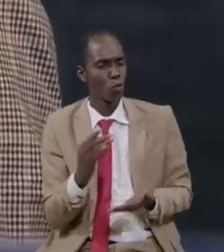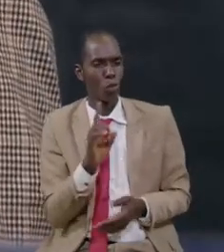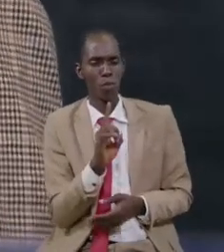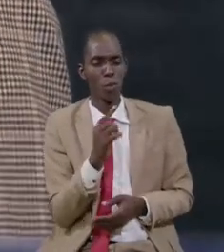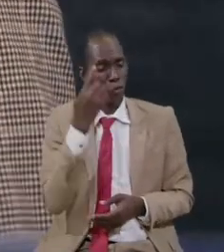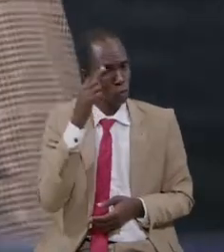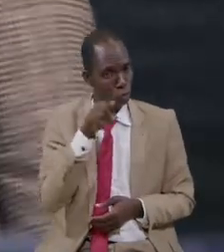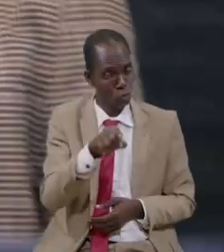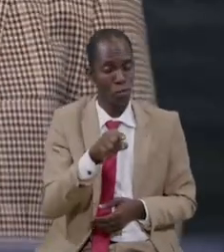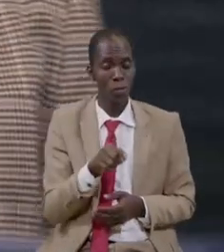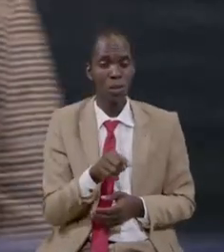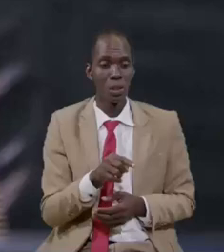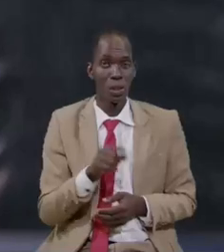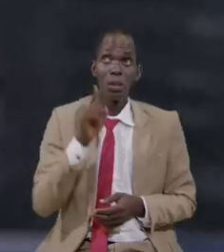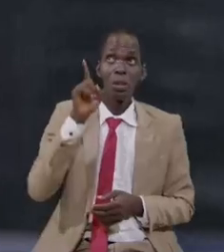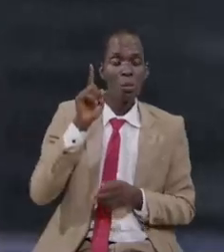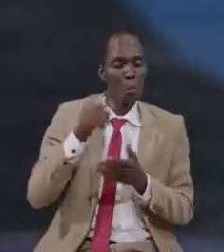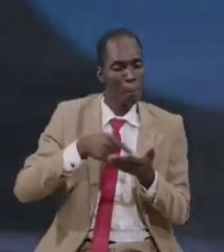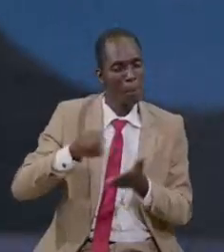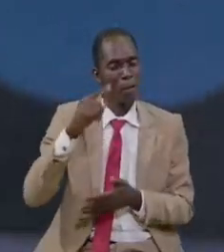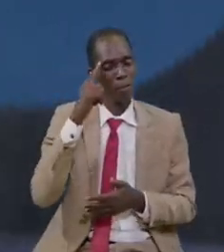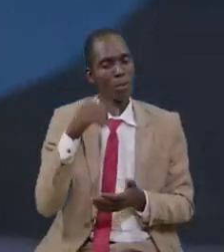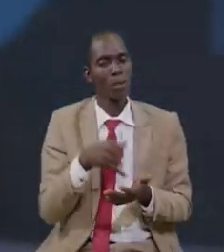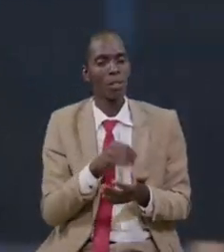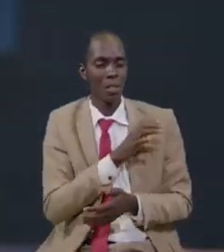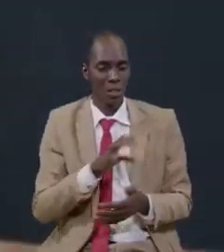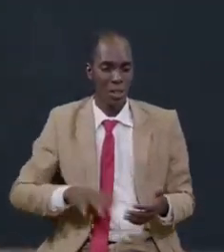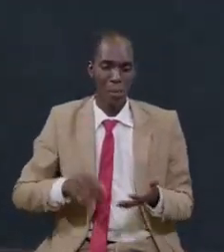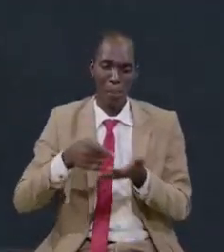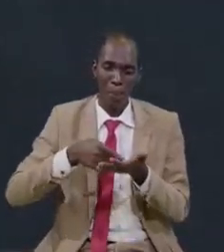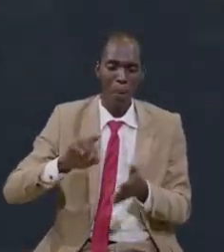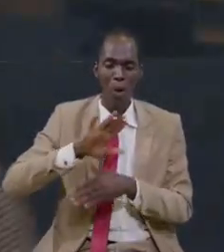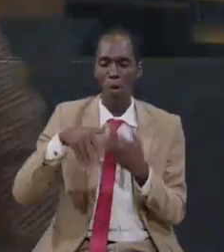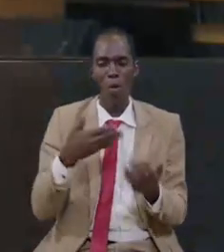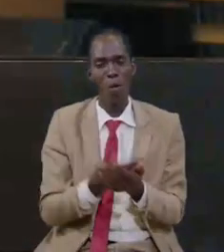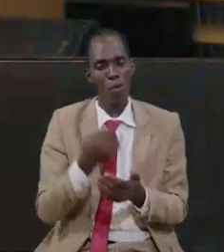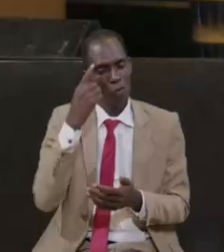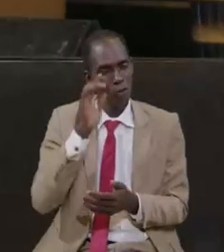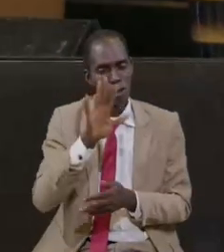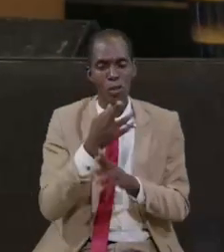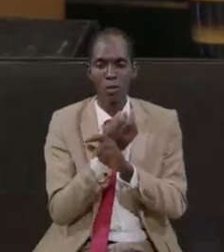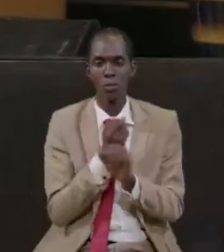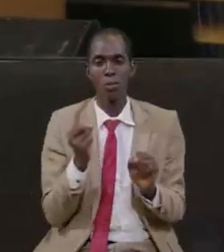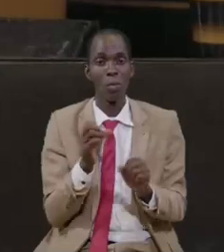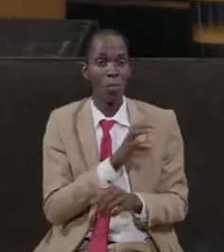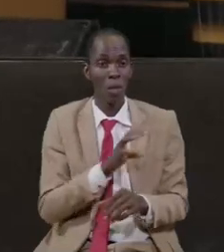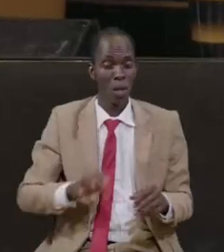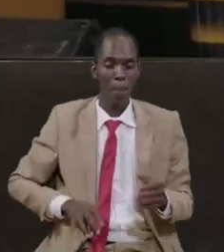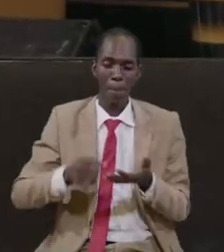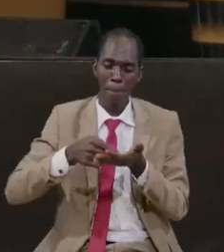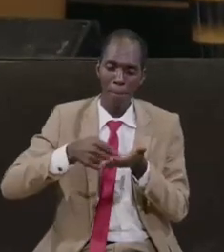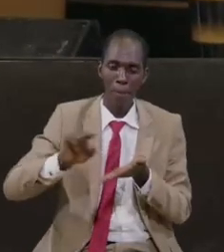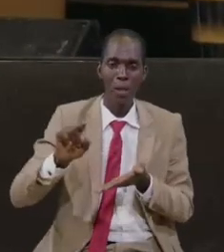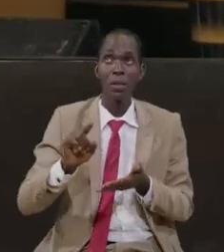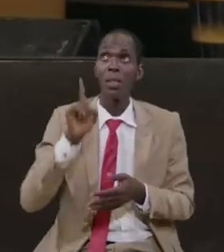toi, il a payé, il a tout payé. Christ a payé pour ta rédemption, Christ a